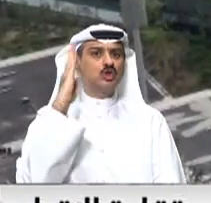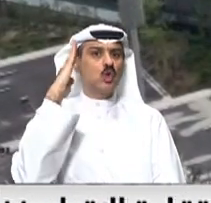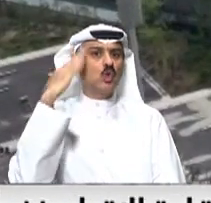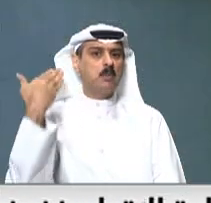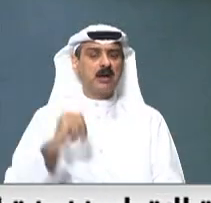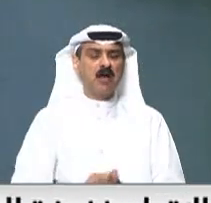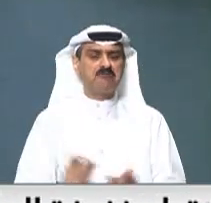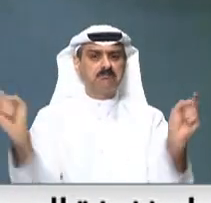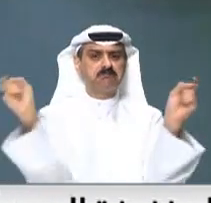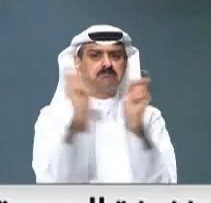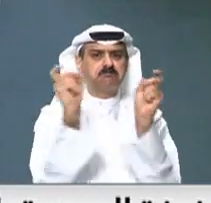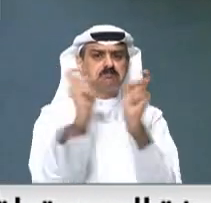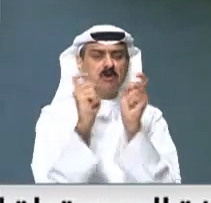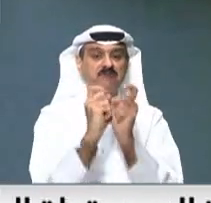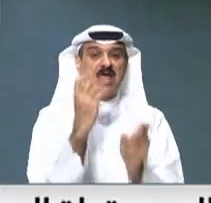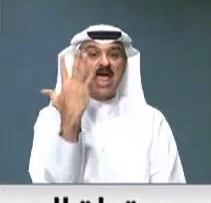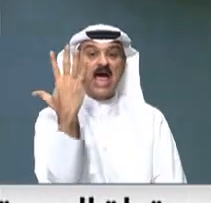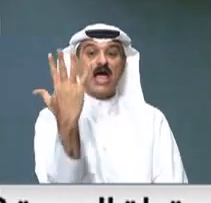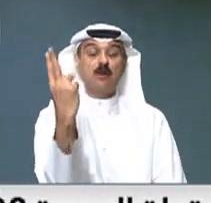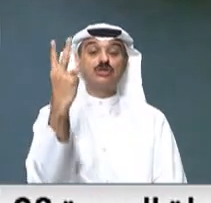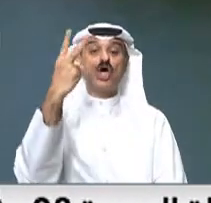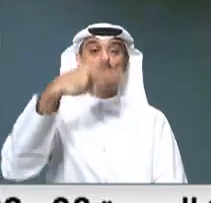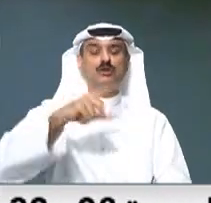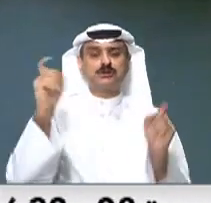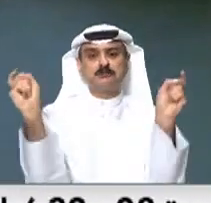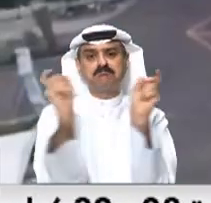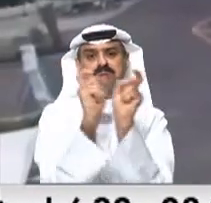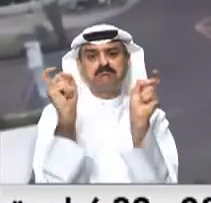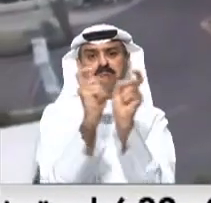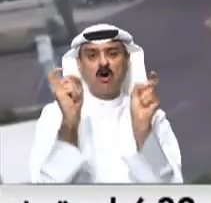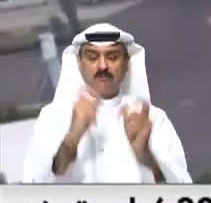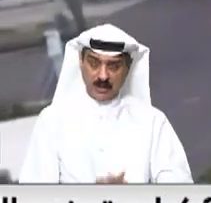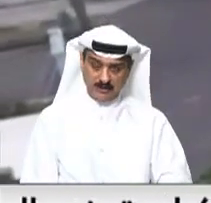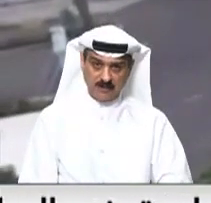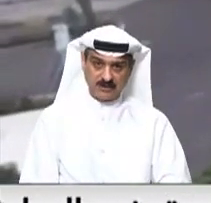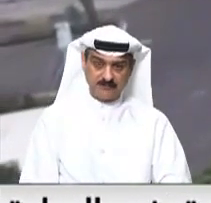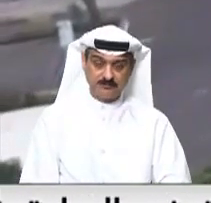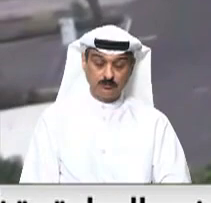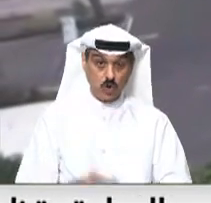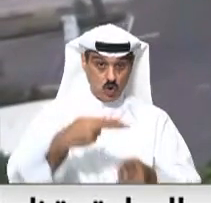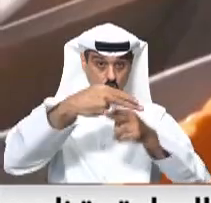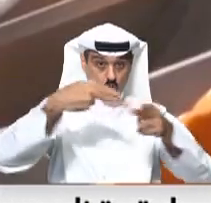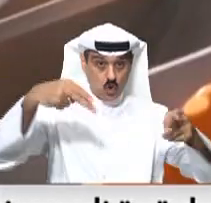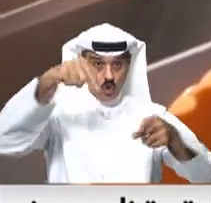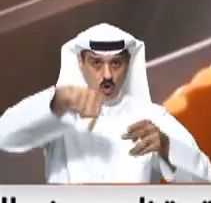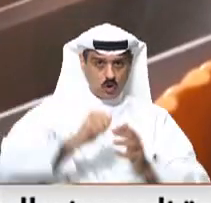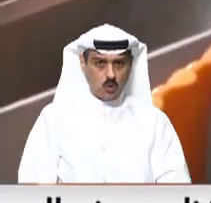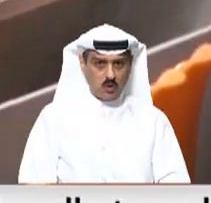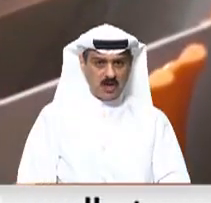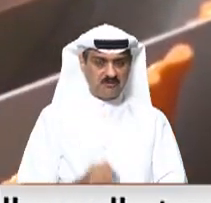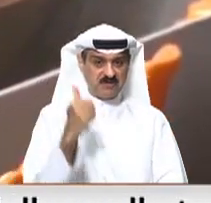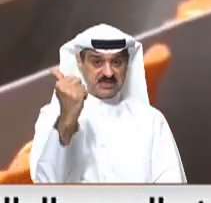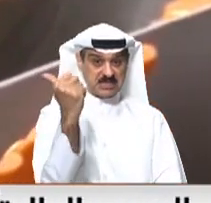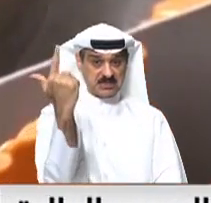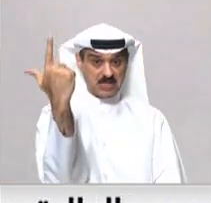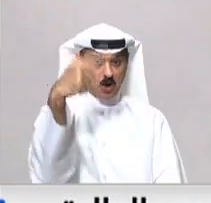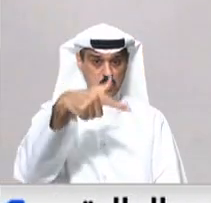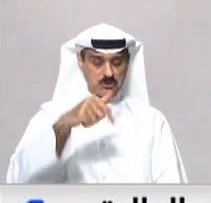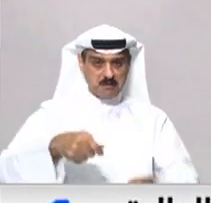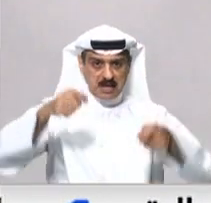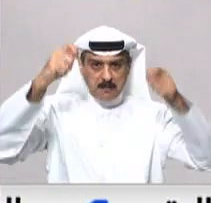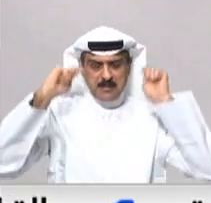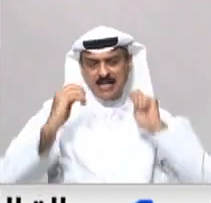يخوضون منافسات 25 لعبة فردية وجماعية. يذكر أن دولة الكويت قد حققت 76 ميدالية